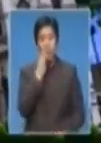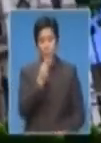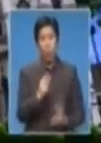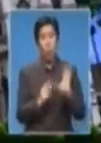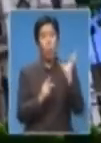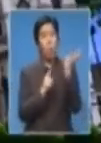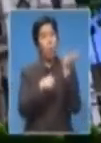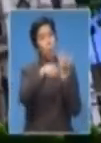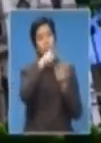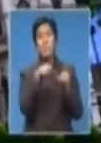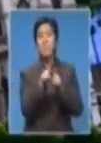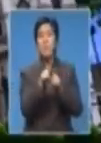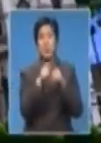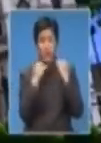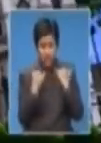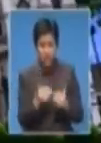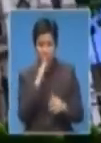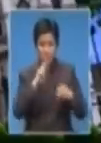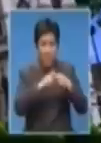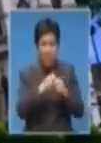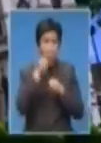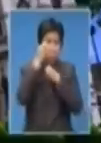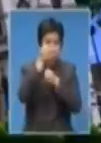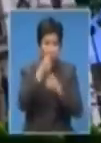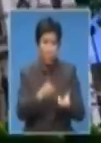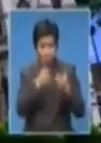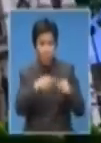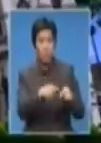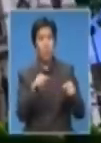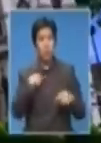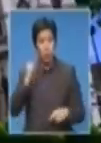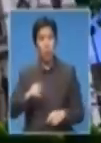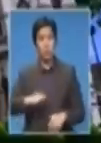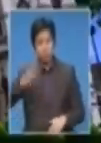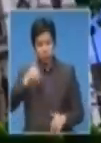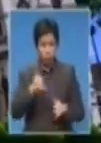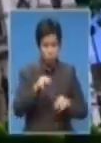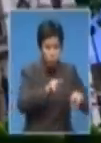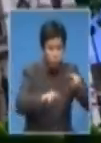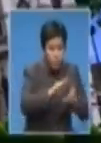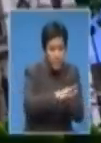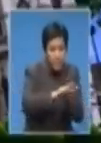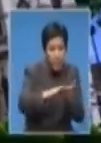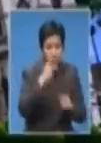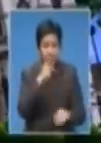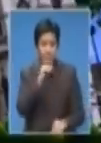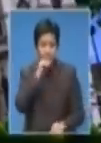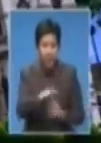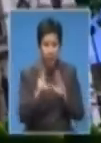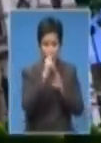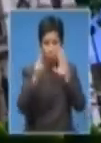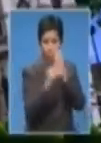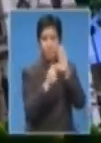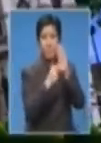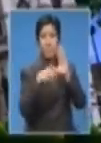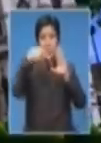ก็ทำแบบนั้นถ้ามันเกิดการจลาจลเกิดการใช้อาวุธสงครามก็ต้องมาดูแลความปลอดภัยทรัพย์สินมีการประกาศกฎหมายพิเศษอะ